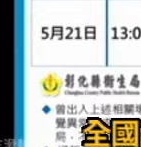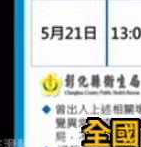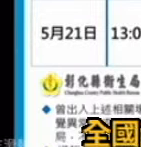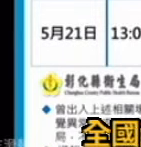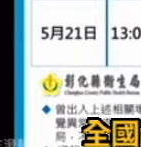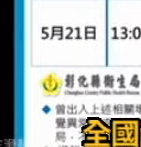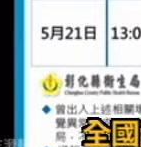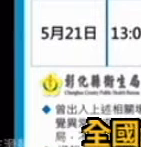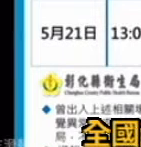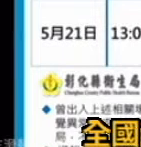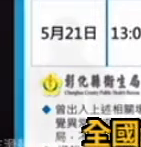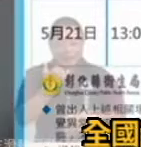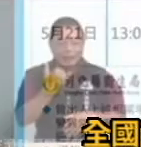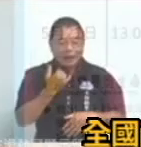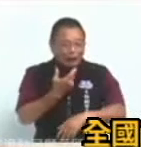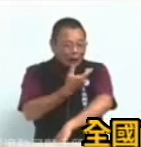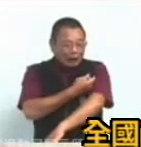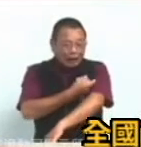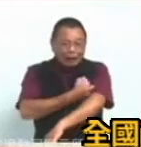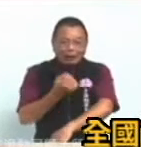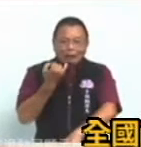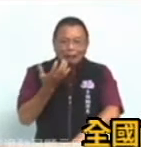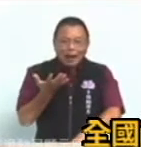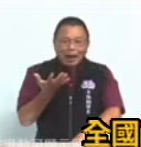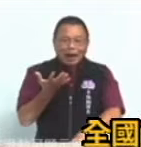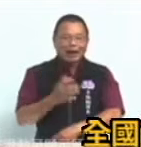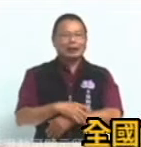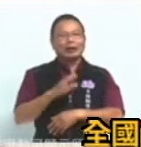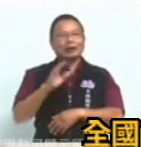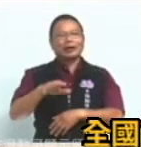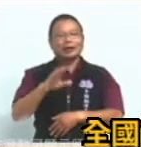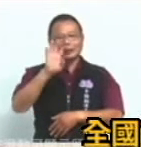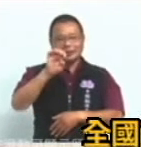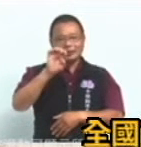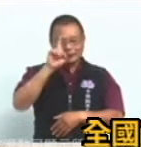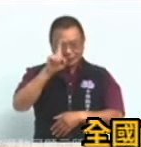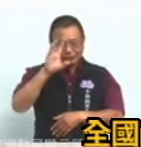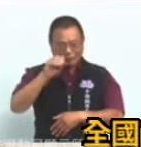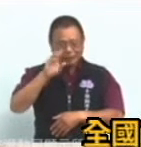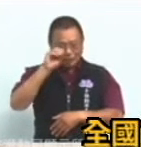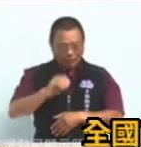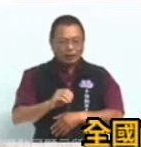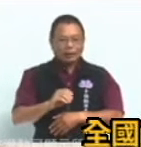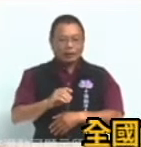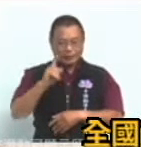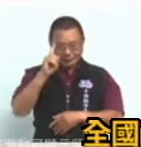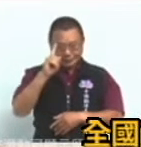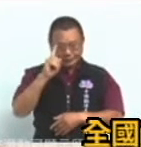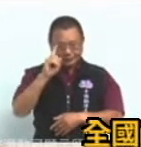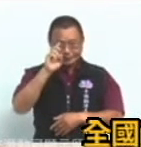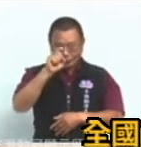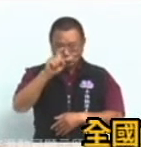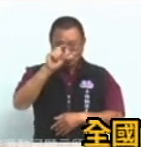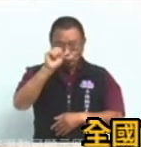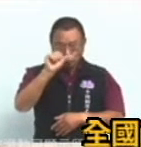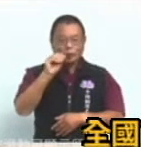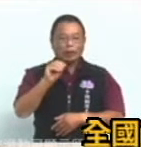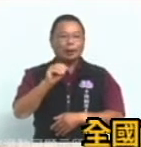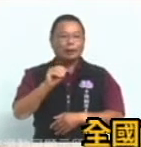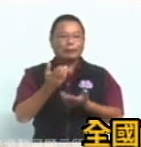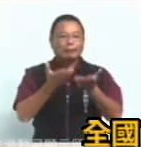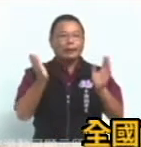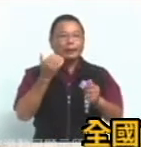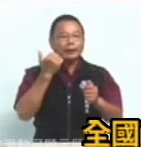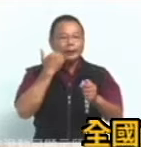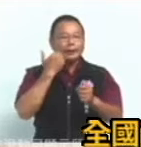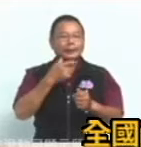要做好自主管理。 大家报告，这一波41万剂里面，第一波是15万剂分发